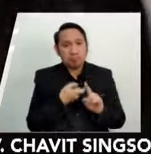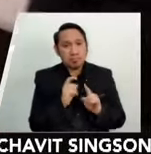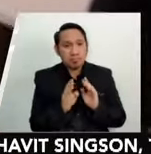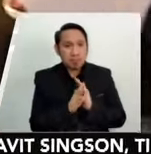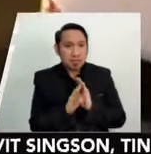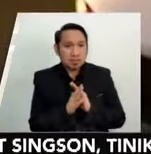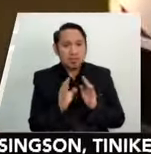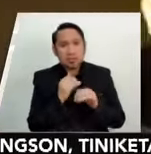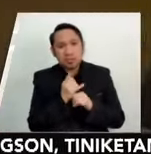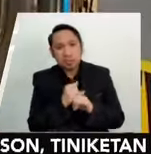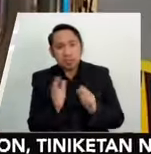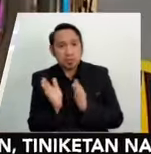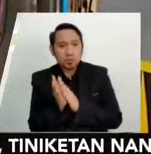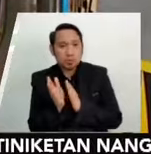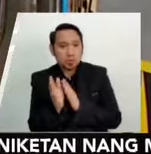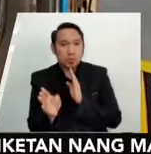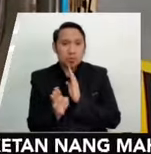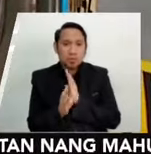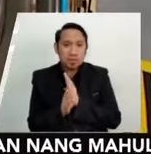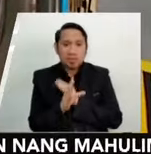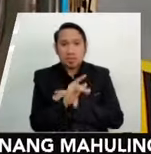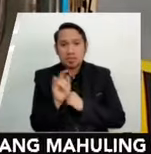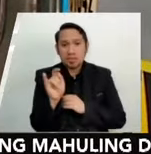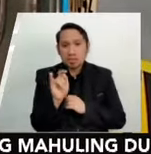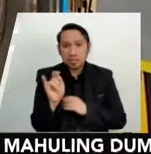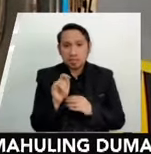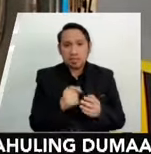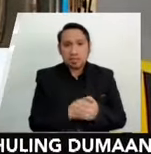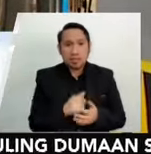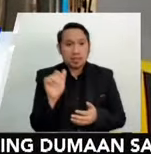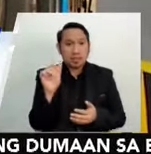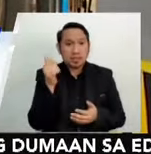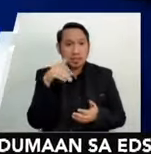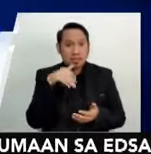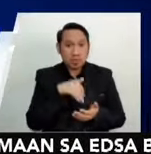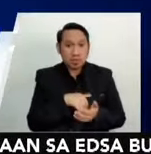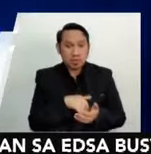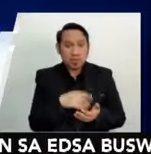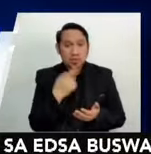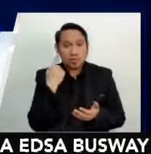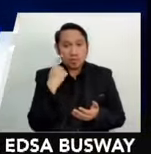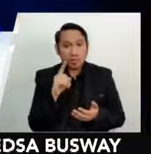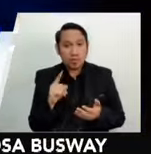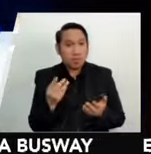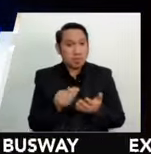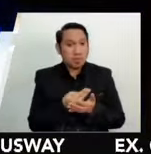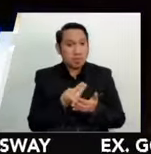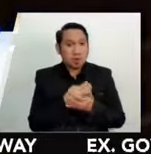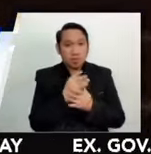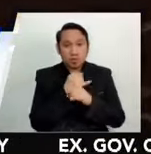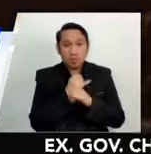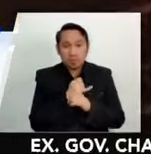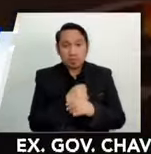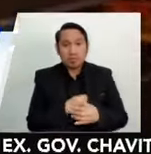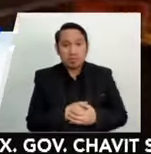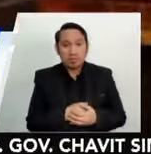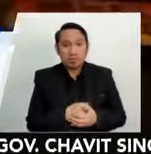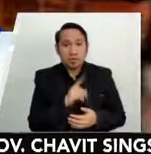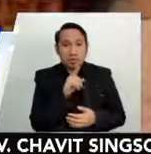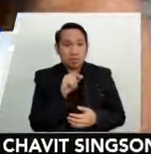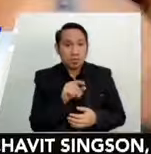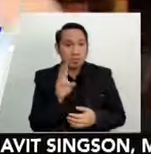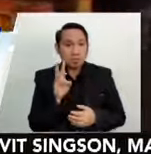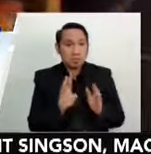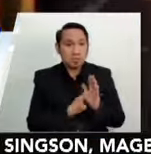bus at mga taxi. 10,000 pesos naman para sa mga driver na ng modern jeepney. Suma total 1.6 billion pesos ang ilalaang pondo para sa